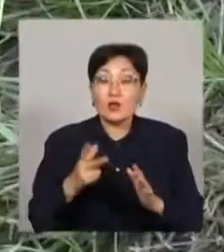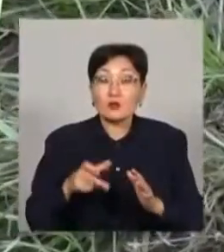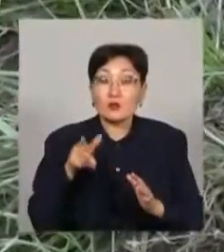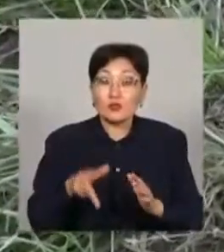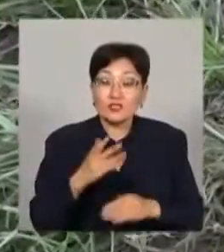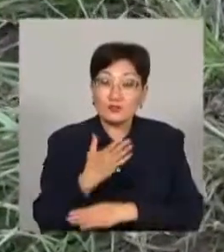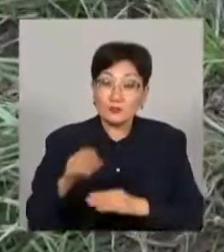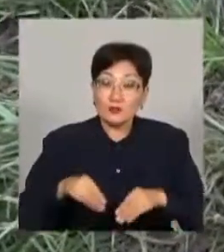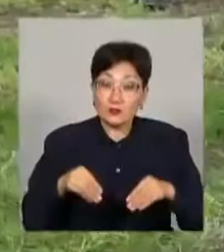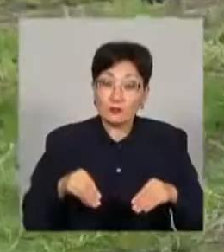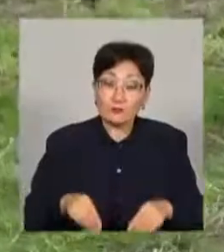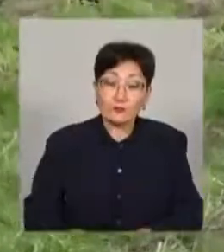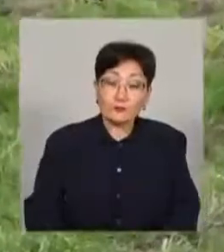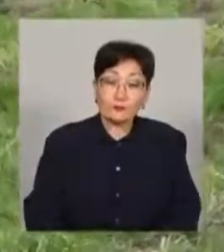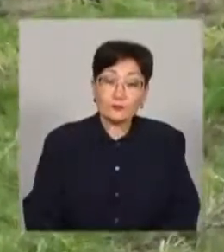3000 зеленых насаждений.